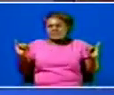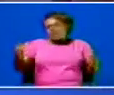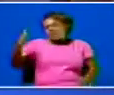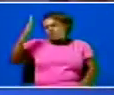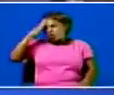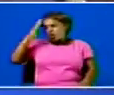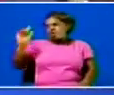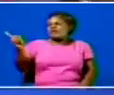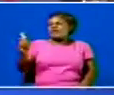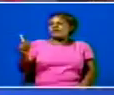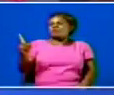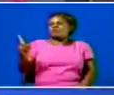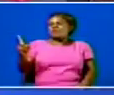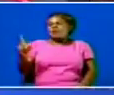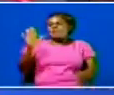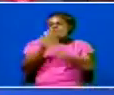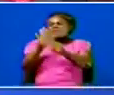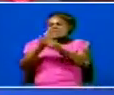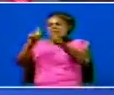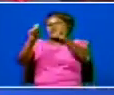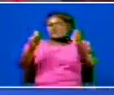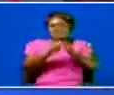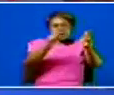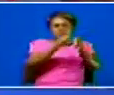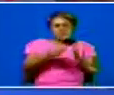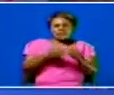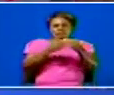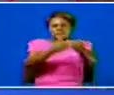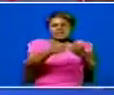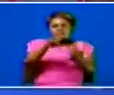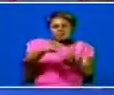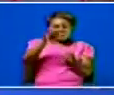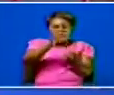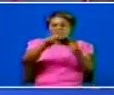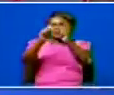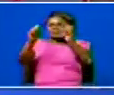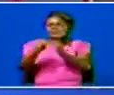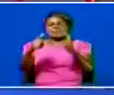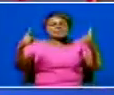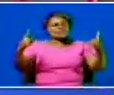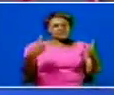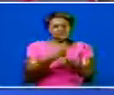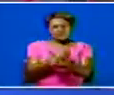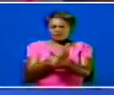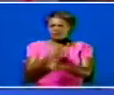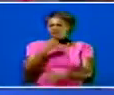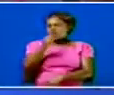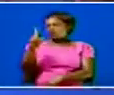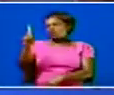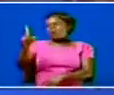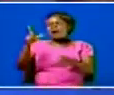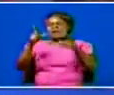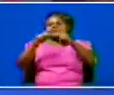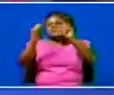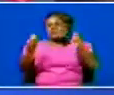kwamba Nairobi ni cosmopolitan. Hawa ni viongozi ambao wamechaguliwa na mamilioni ya makabila tofauti tofauti. Sio lile kabila moja, au